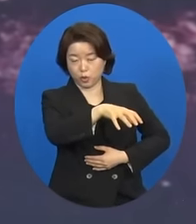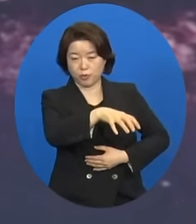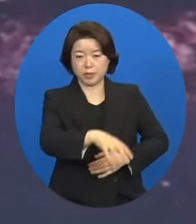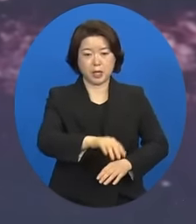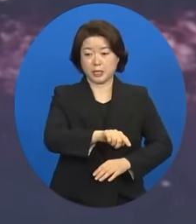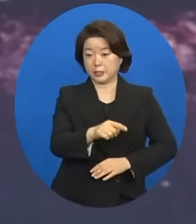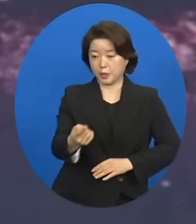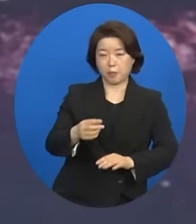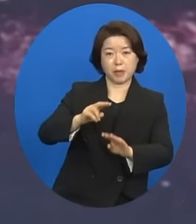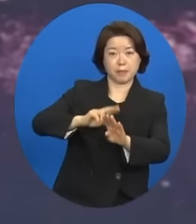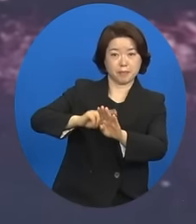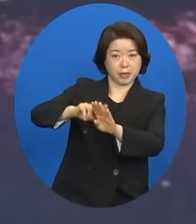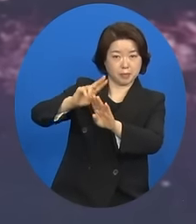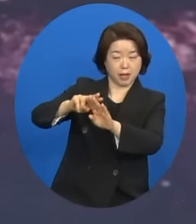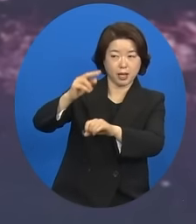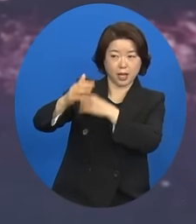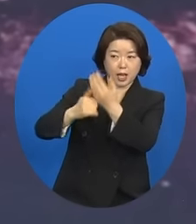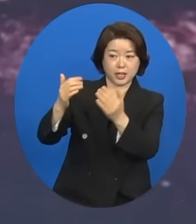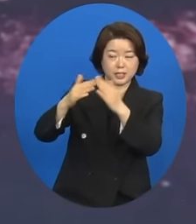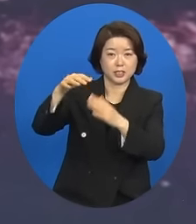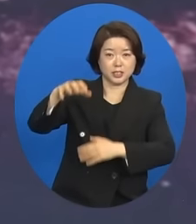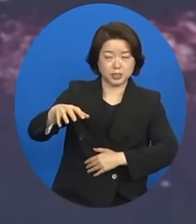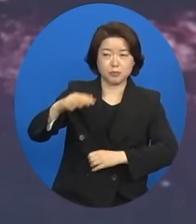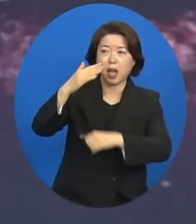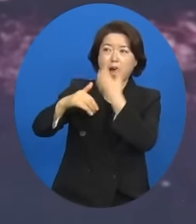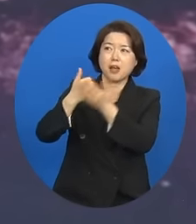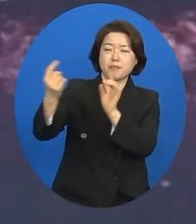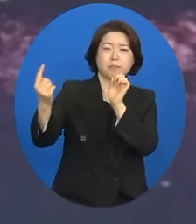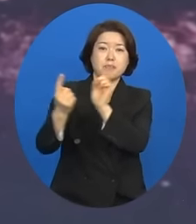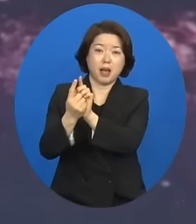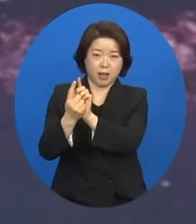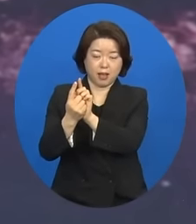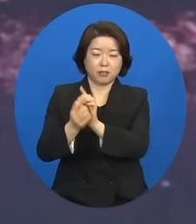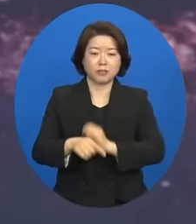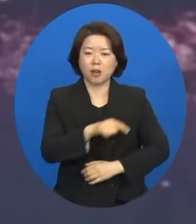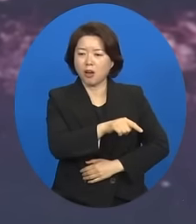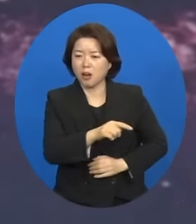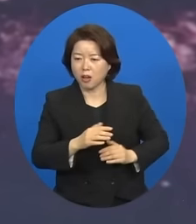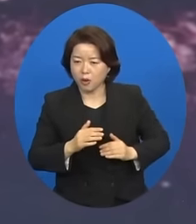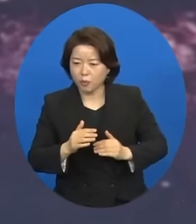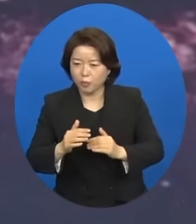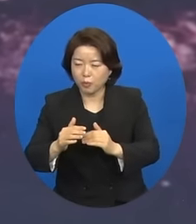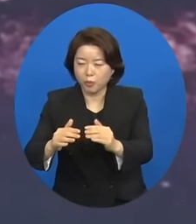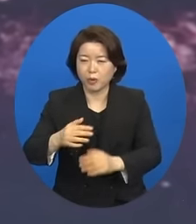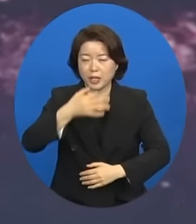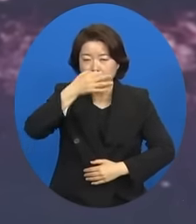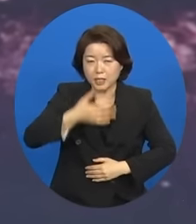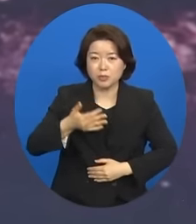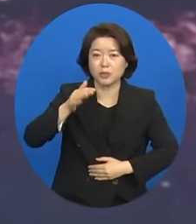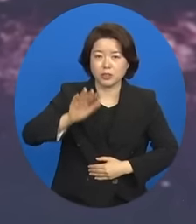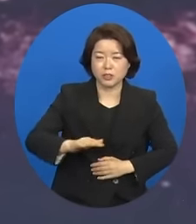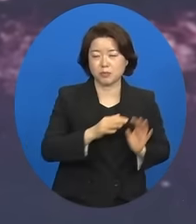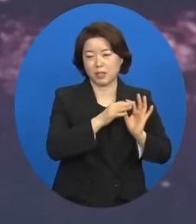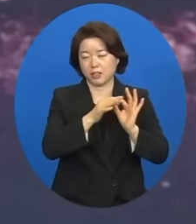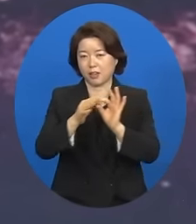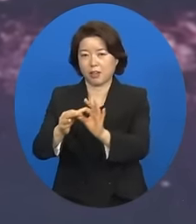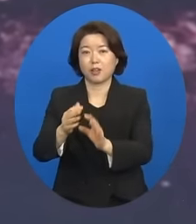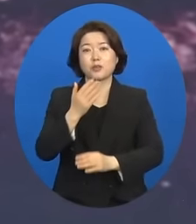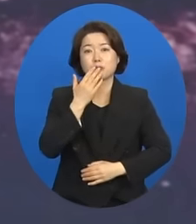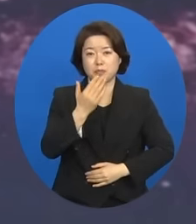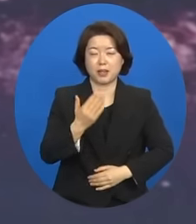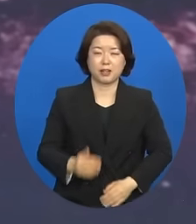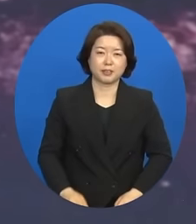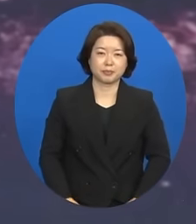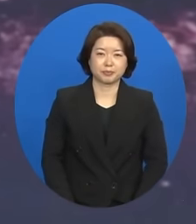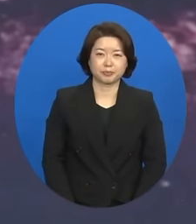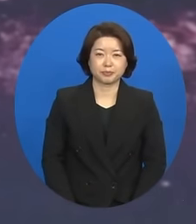바로 하나님의 집에서 하나님을 만났기 때문에 비록 힘든 여정이기 하지만 그는 그의 여정을 지속해 나갈 수가 있었던